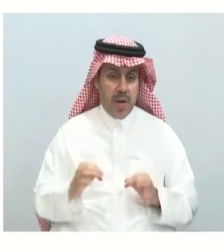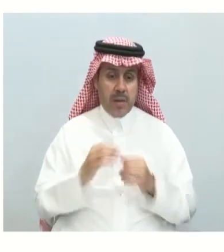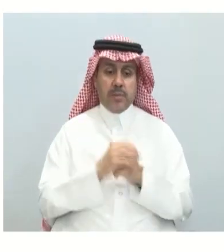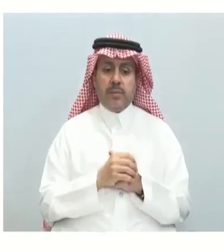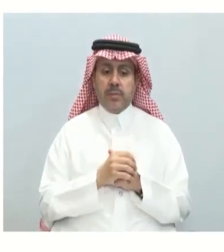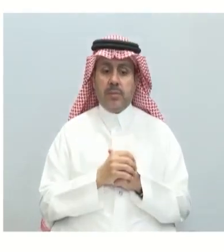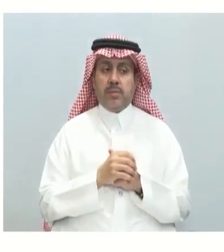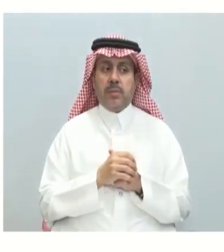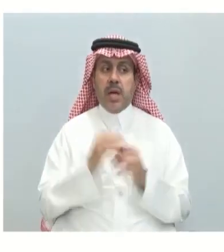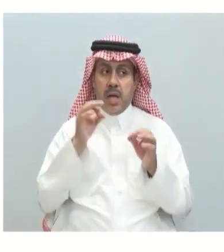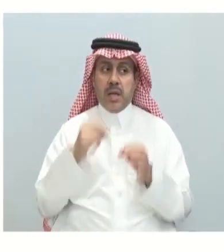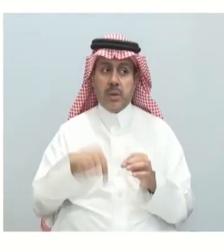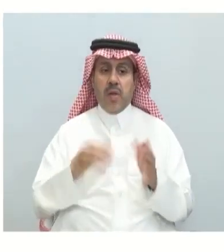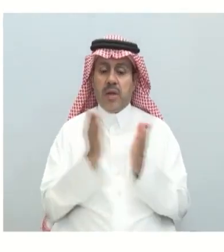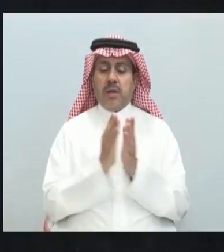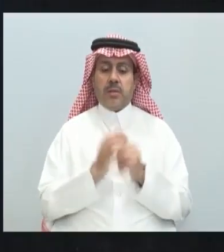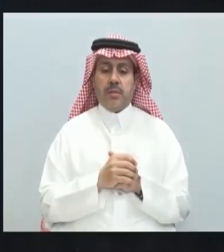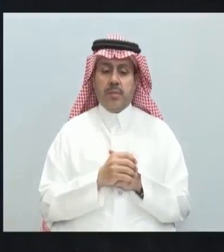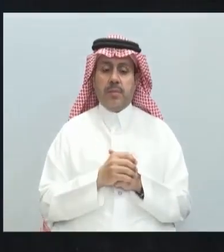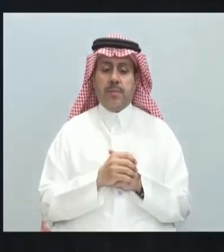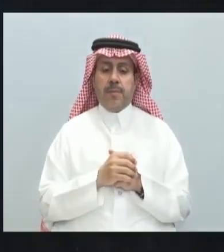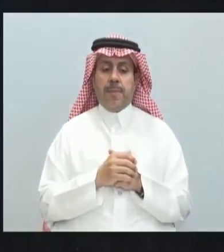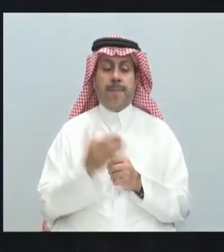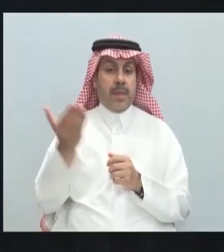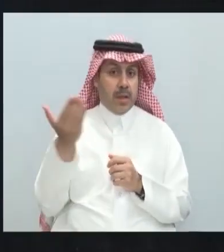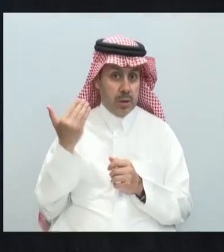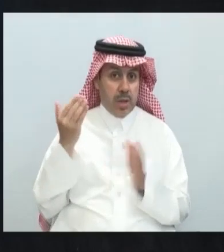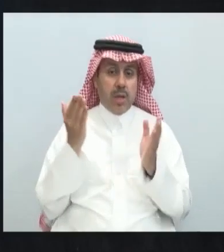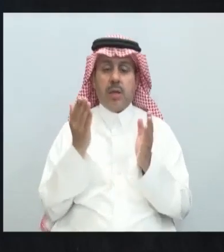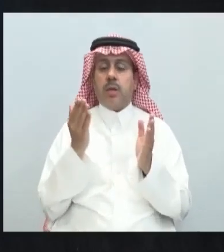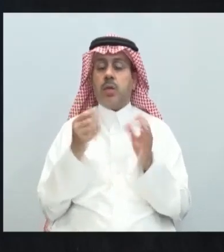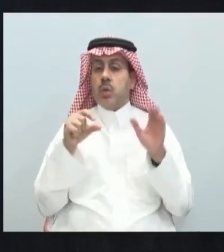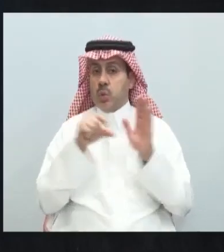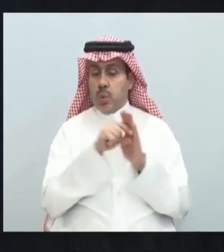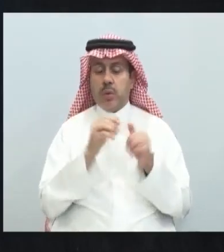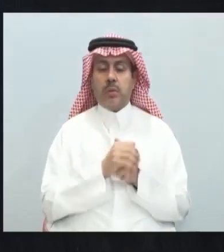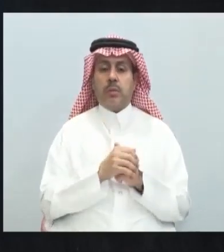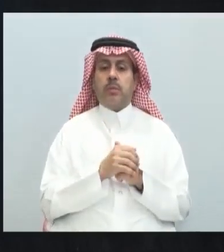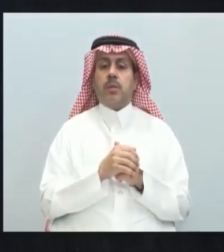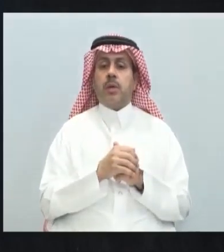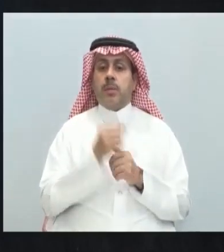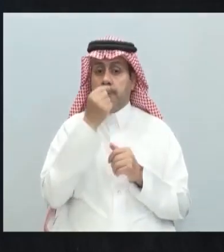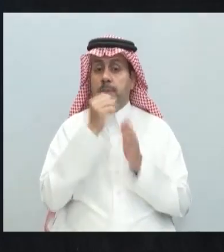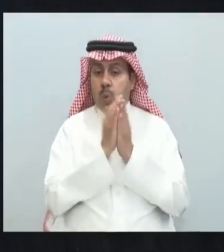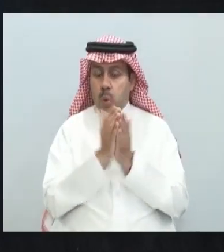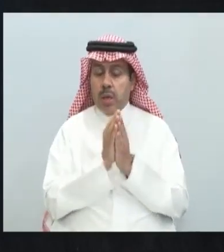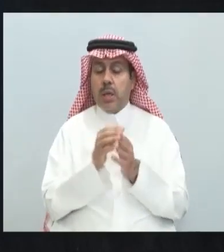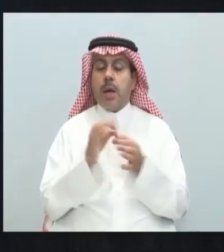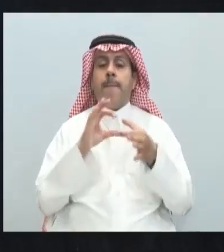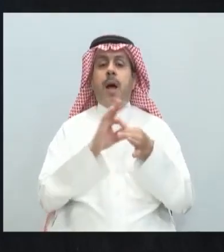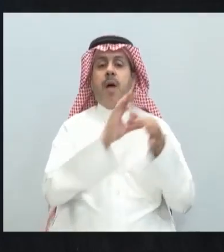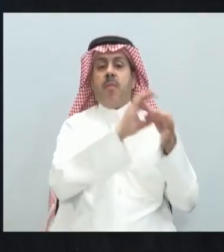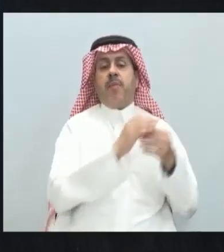عليه ايه الدرس ف نرجع الهذه السوره لان القران ايها الطلاب والطالبات يصدق بعضه بعضا